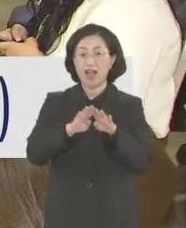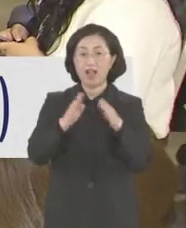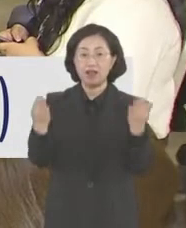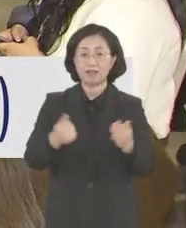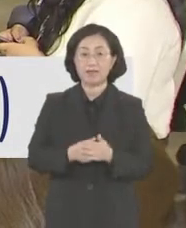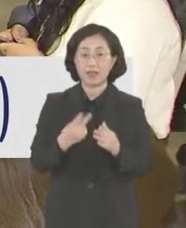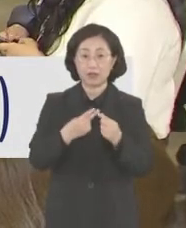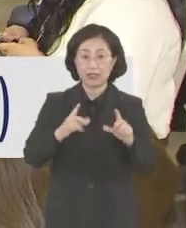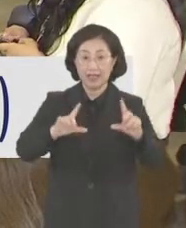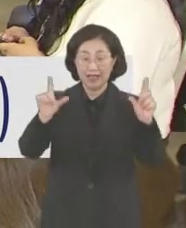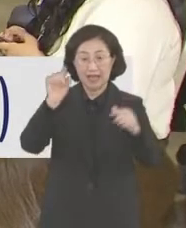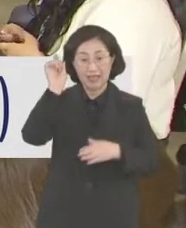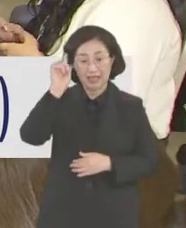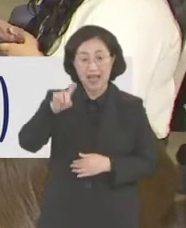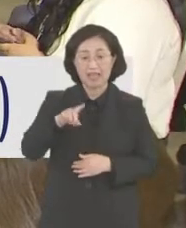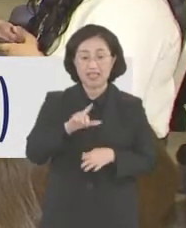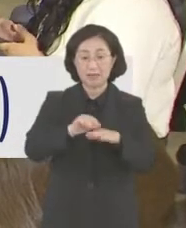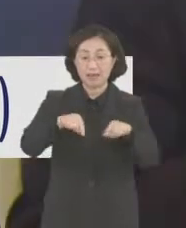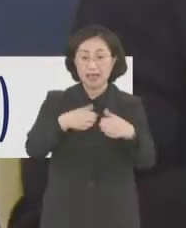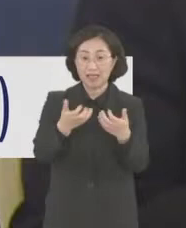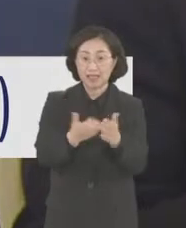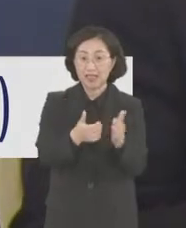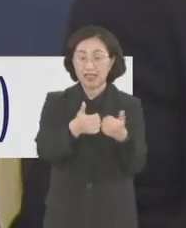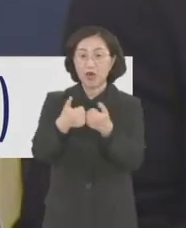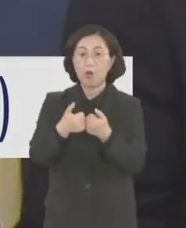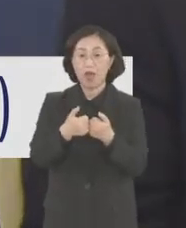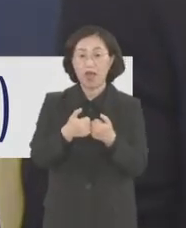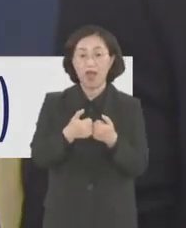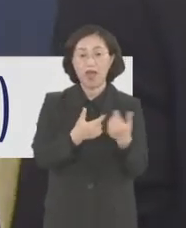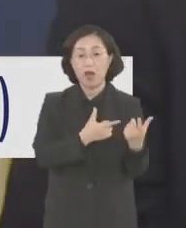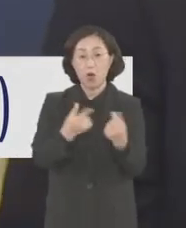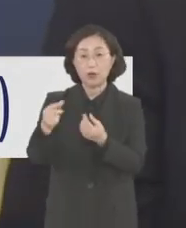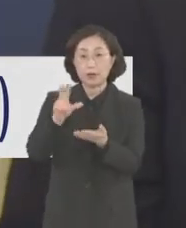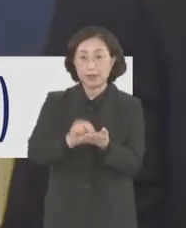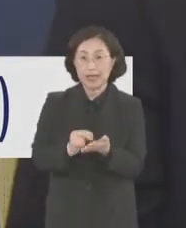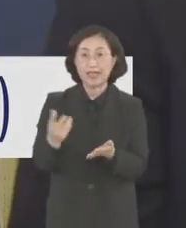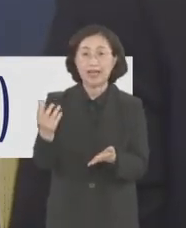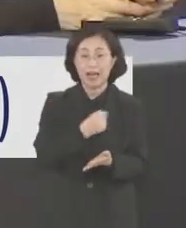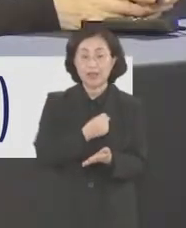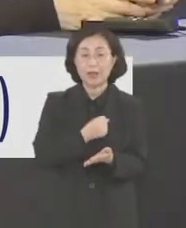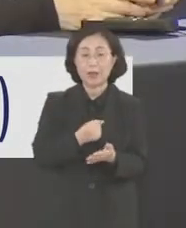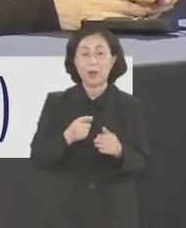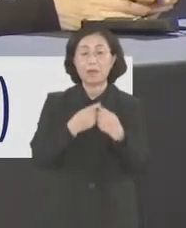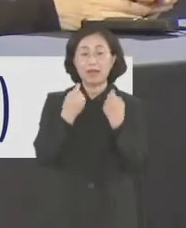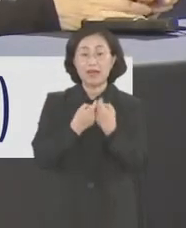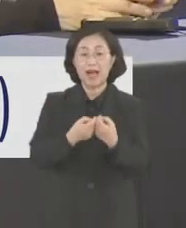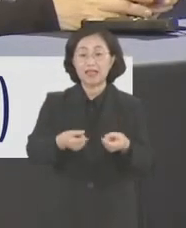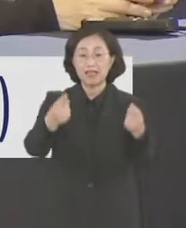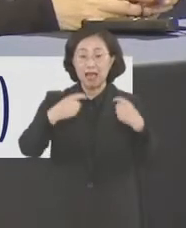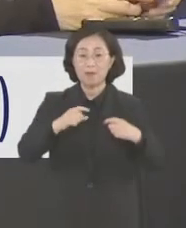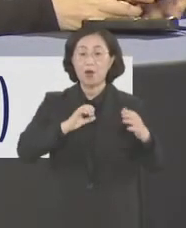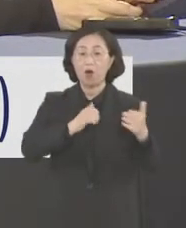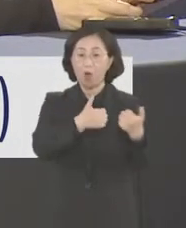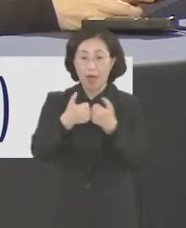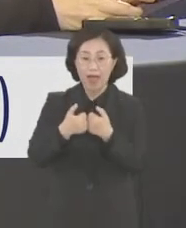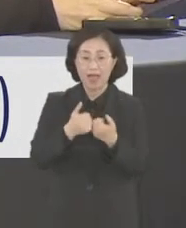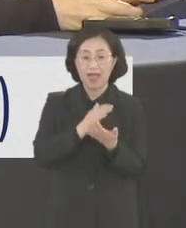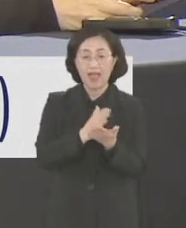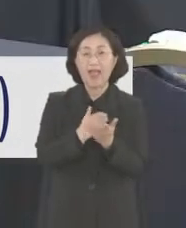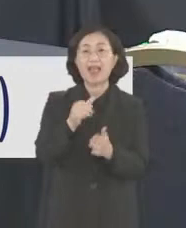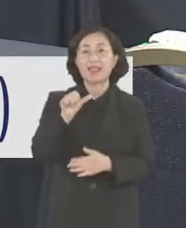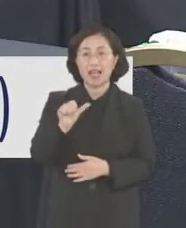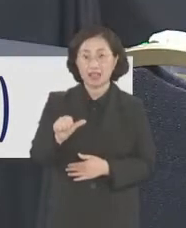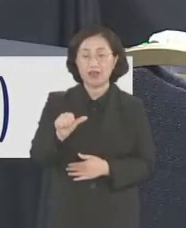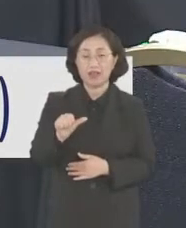날인 내일은 대륙 지부별 지자체 회의와 지역 공통 의제를 다루는 민간 참여 회의 등 다섯 개 트랙 등